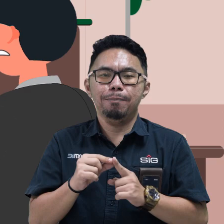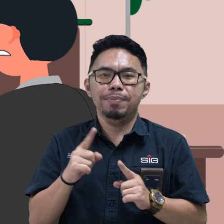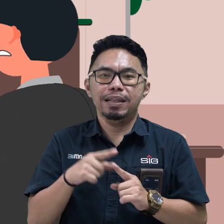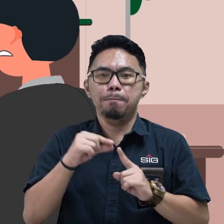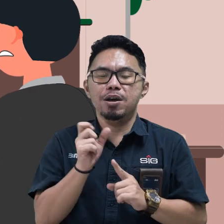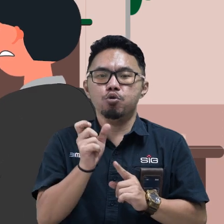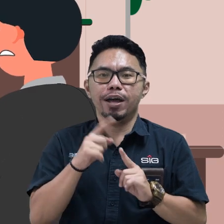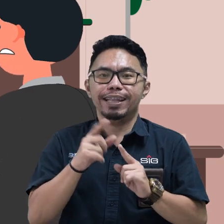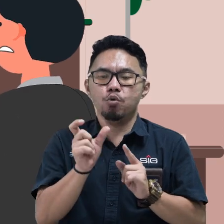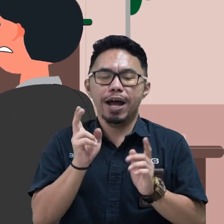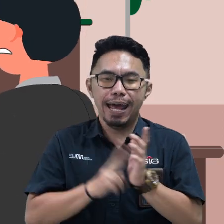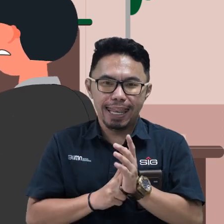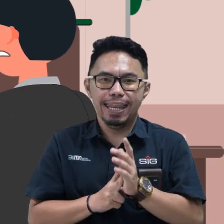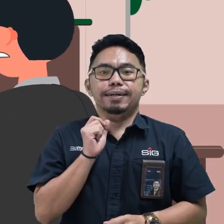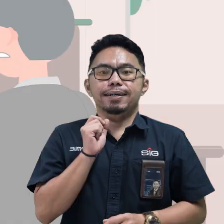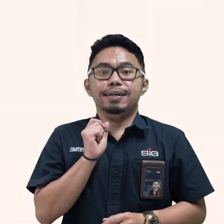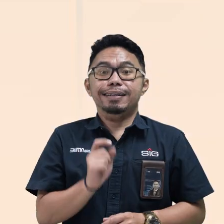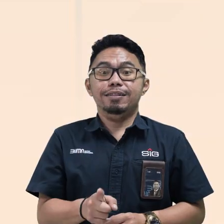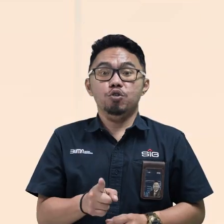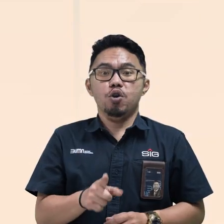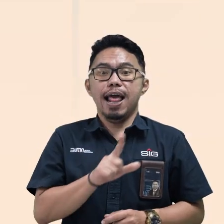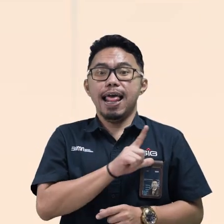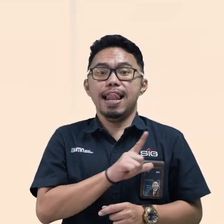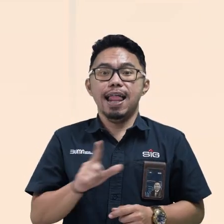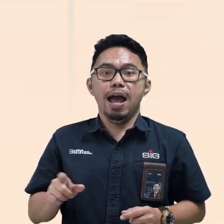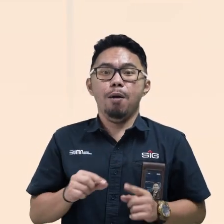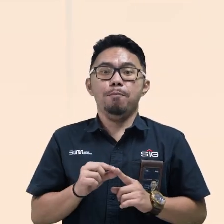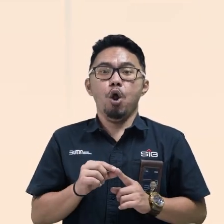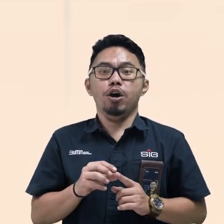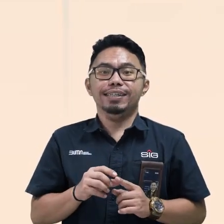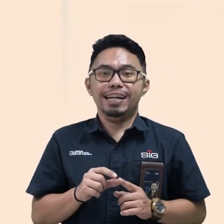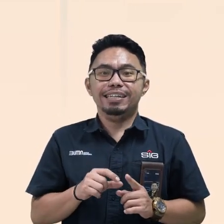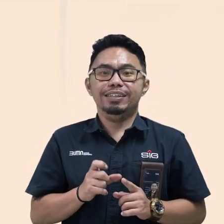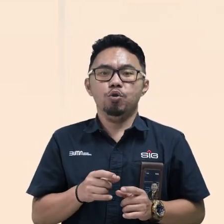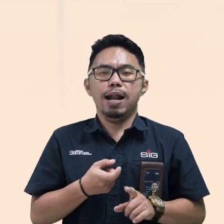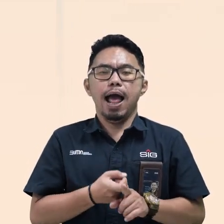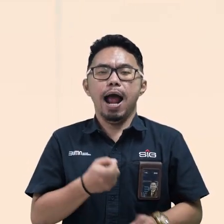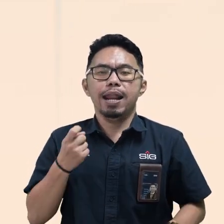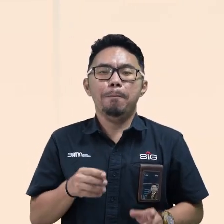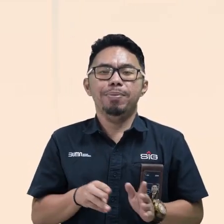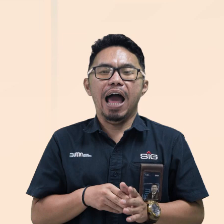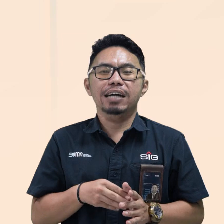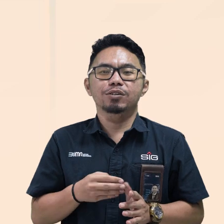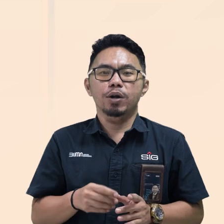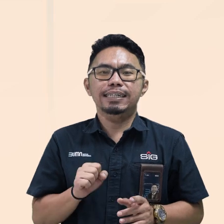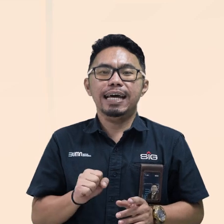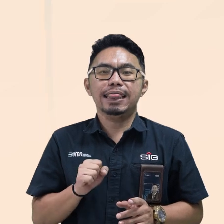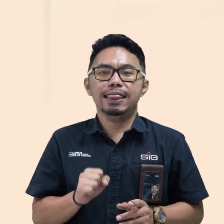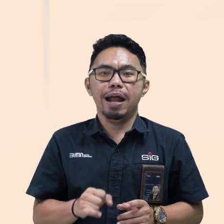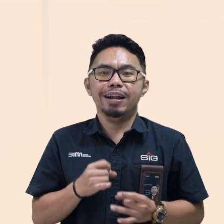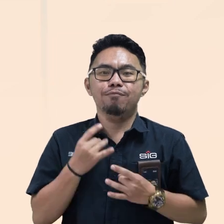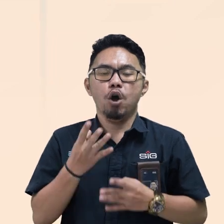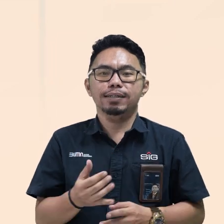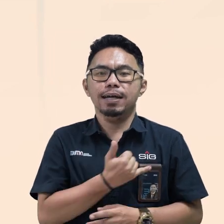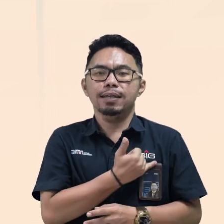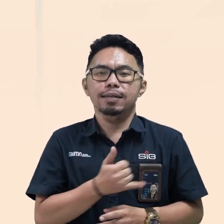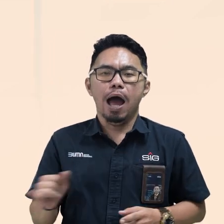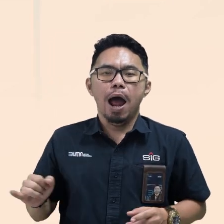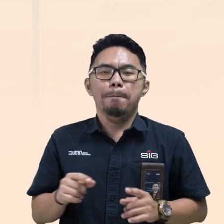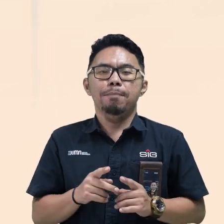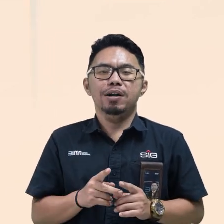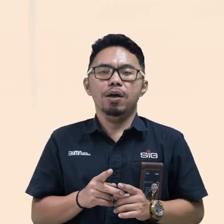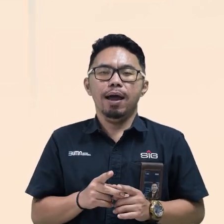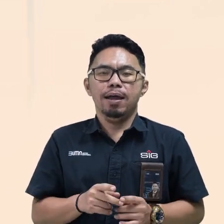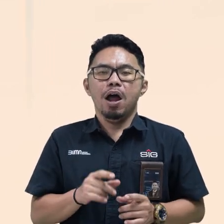sejak diterimanya putusan PTUN. Itulah prosedur dari pengajuan sengketa informasi yang diakomodir oleh